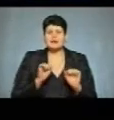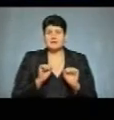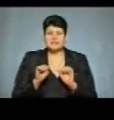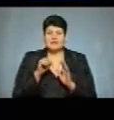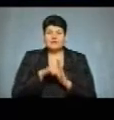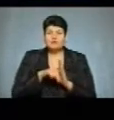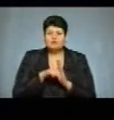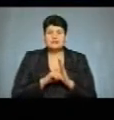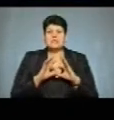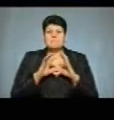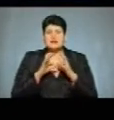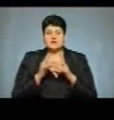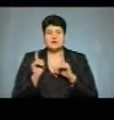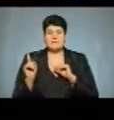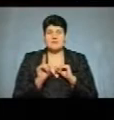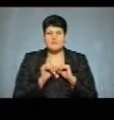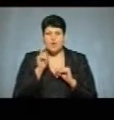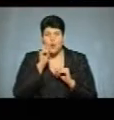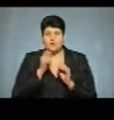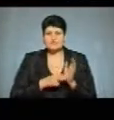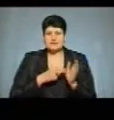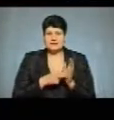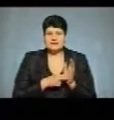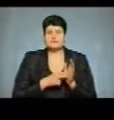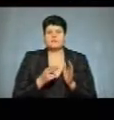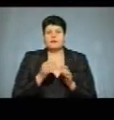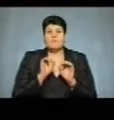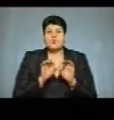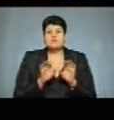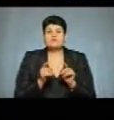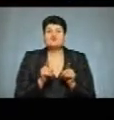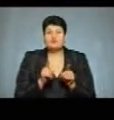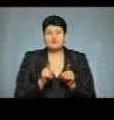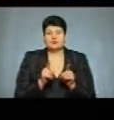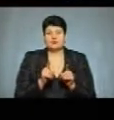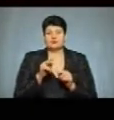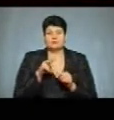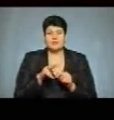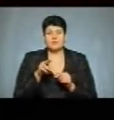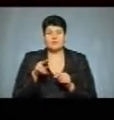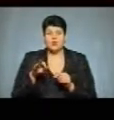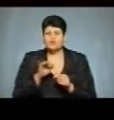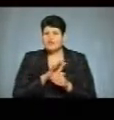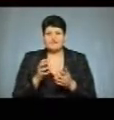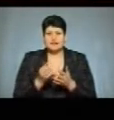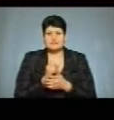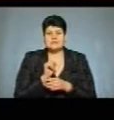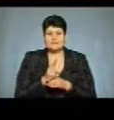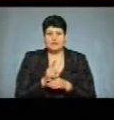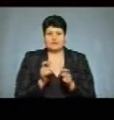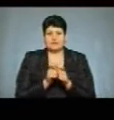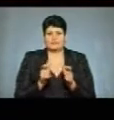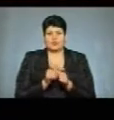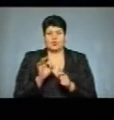міжнародних пасажирських перевезень «Укрзалізниці» Олександр Красноштан пояснив, чому Людмилі Поліщук не вдалося замовити пільговий квиток